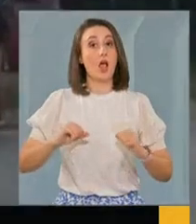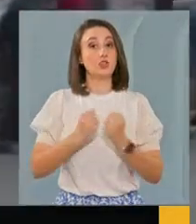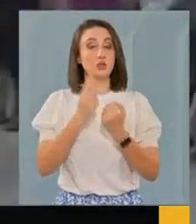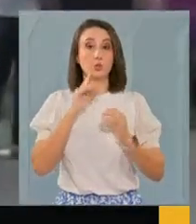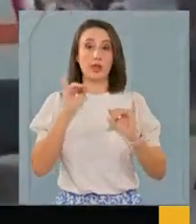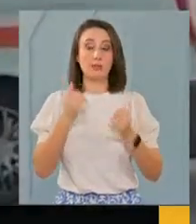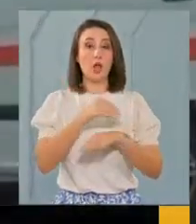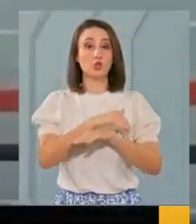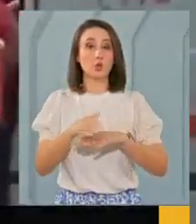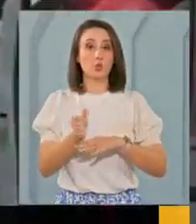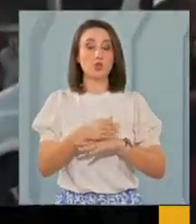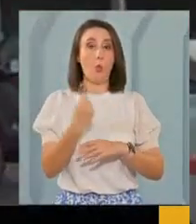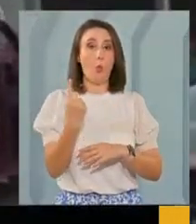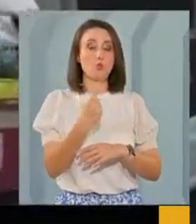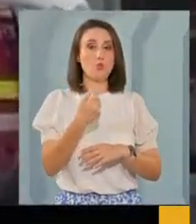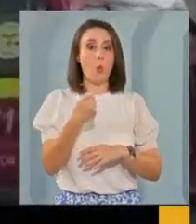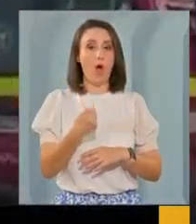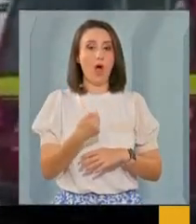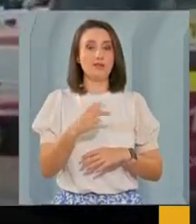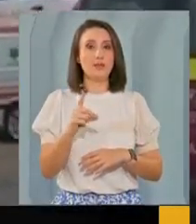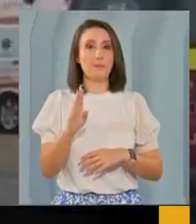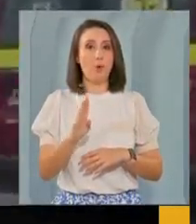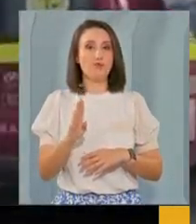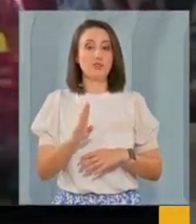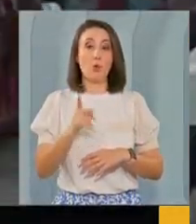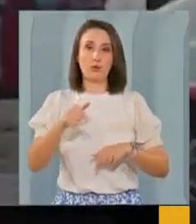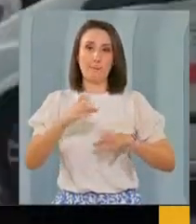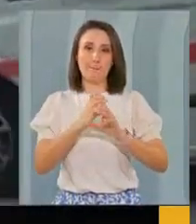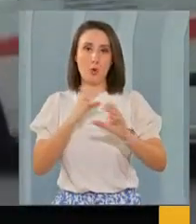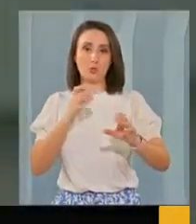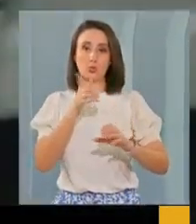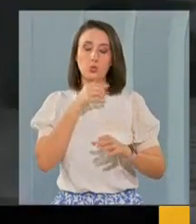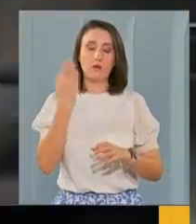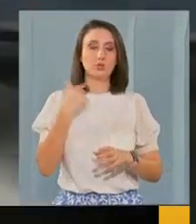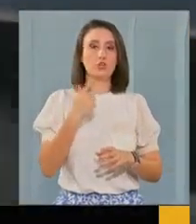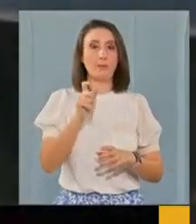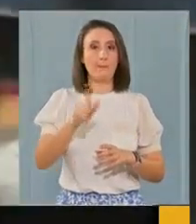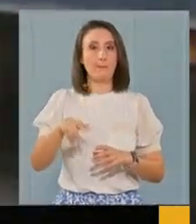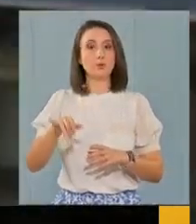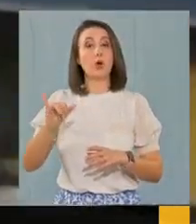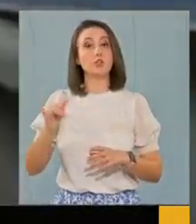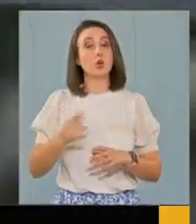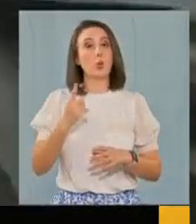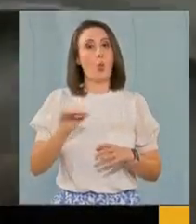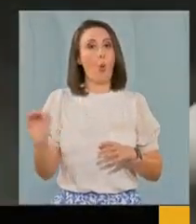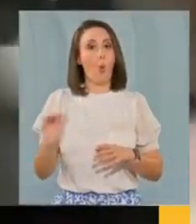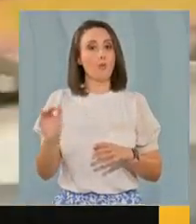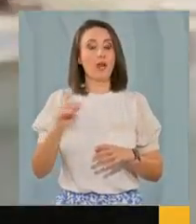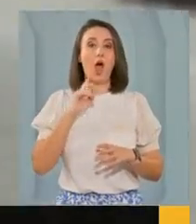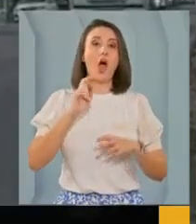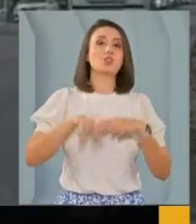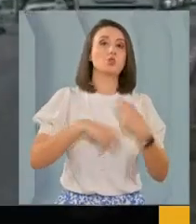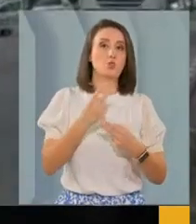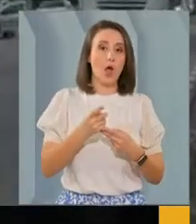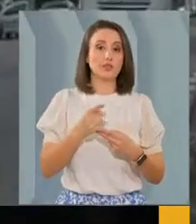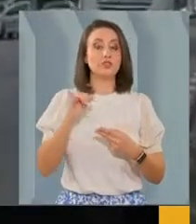Accidentul s-a produs pe drumul național 1A în județul Dâmbovița. Un microbuz în care se aflau 7 persoane, printre care și un copil, s-a răsturnat